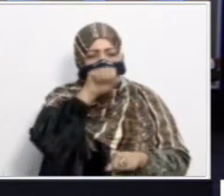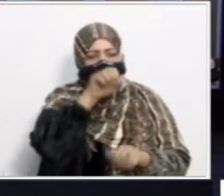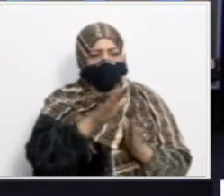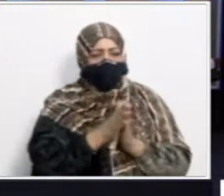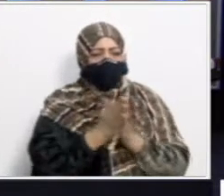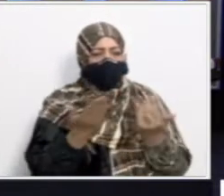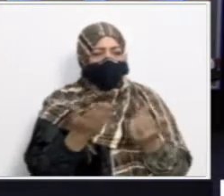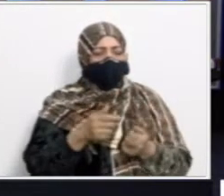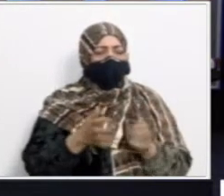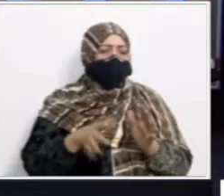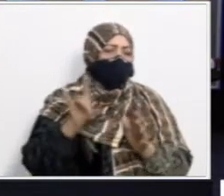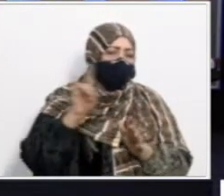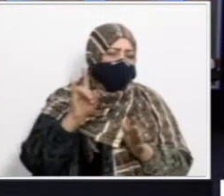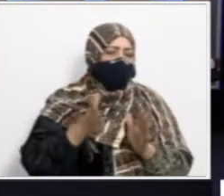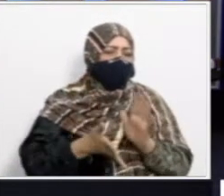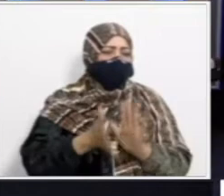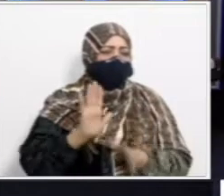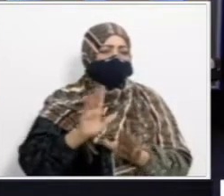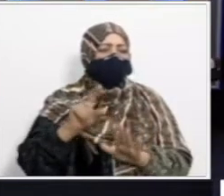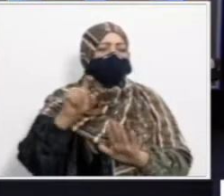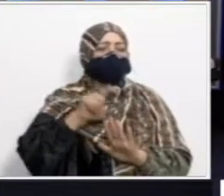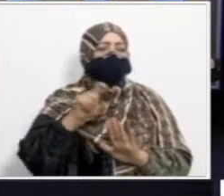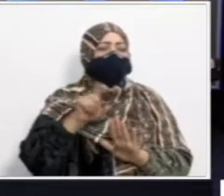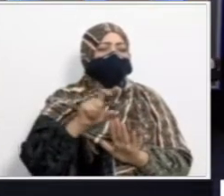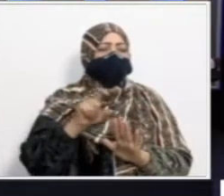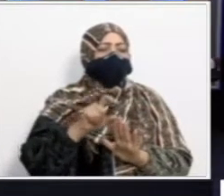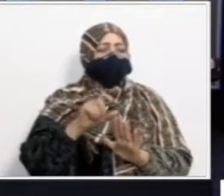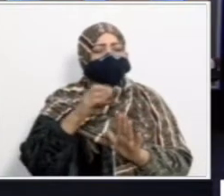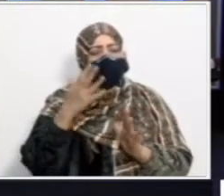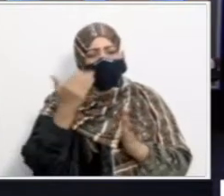ما نجيبش فيهم بالترتيب. ما عنيش عارفهم بالترتيب.